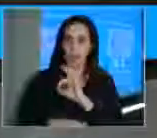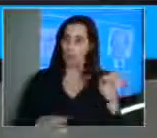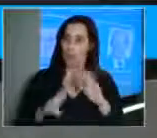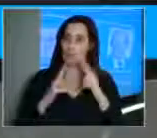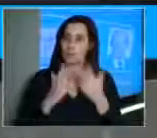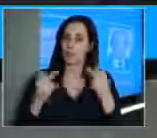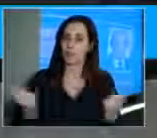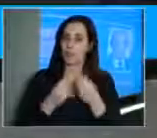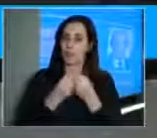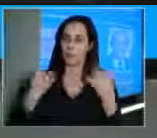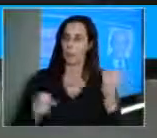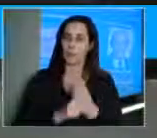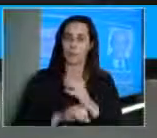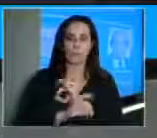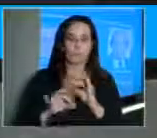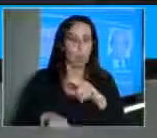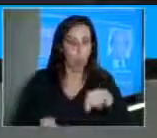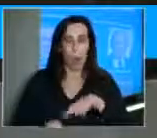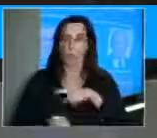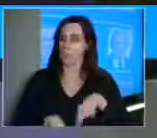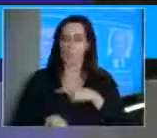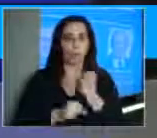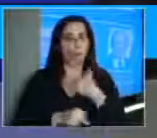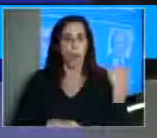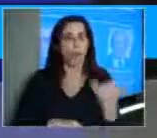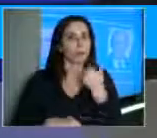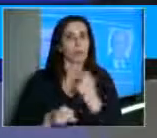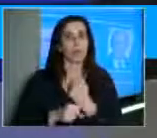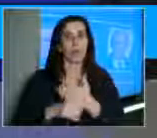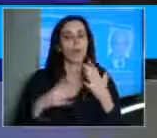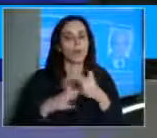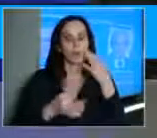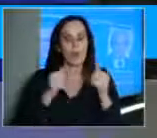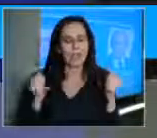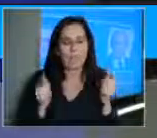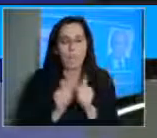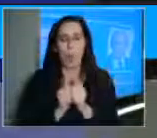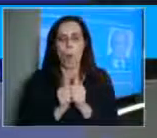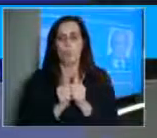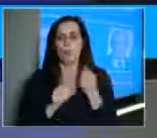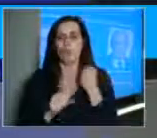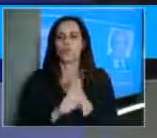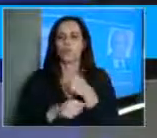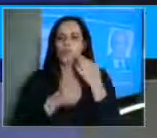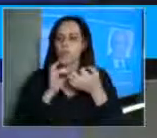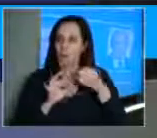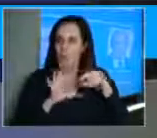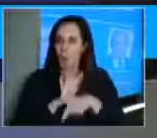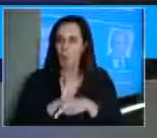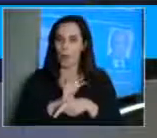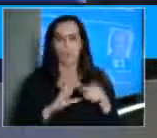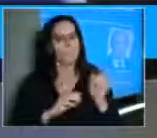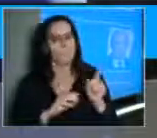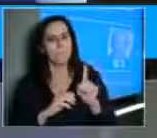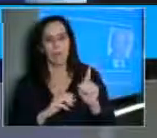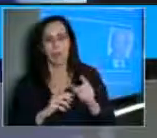צוות קמפיין מדהים, שעובד פשוט מסביב לשעון, עובד איתנו סוקר צמוד, שעושה סקרי עומק, לא הסקרים. מי זה